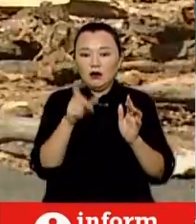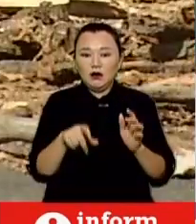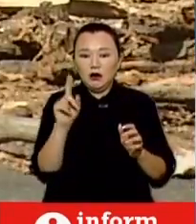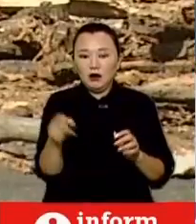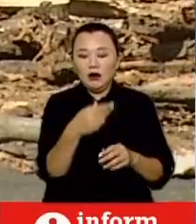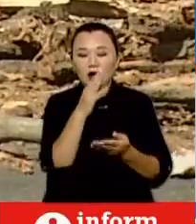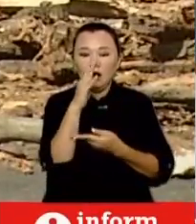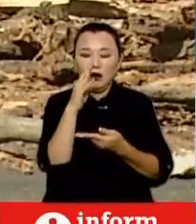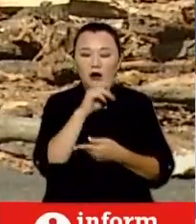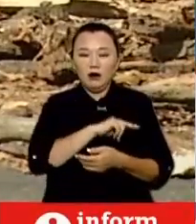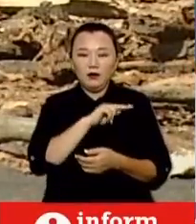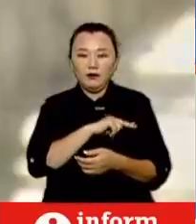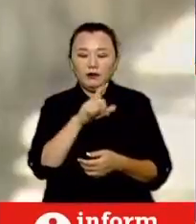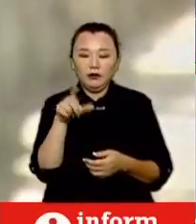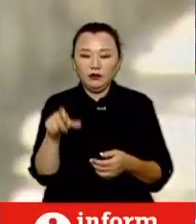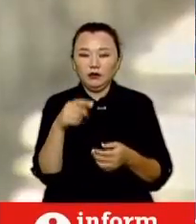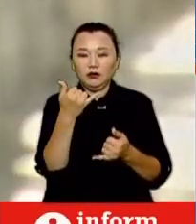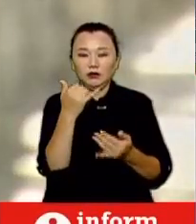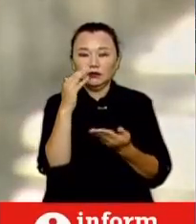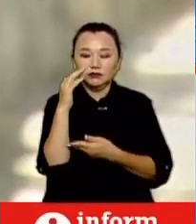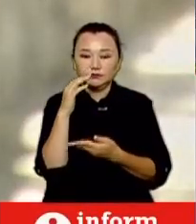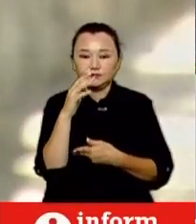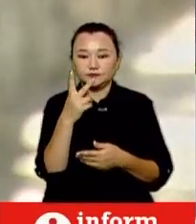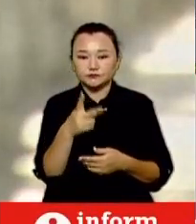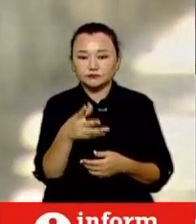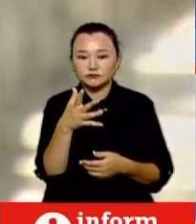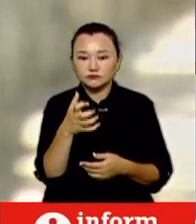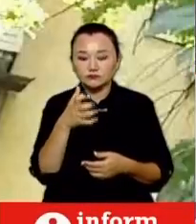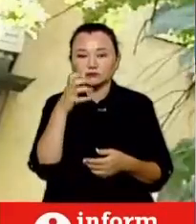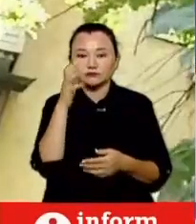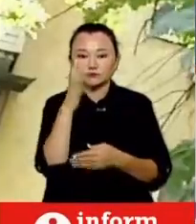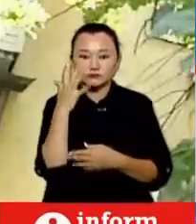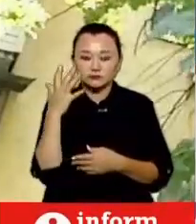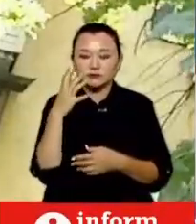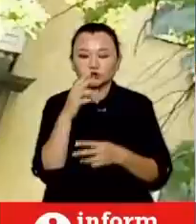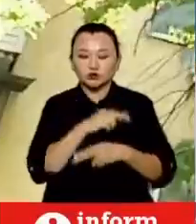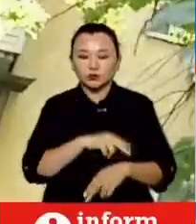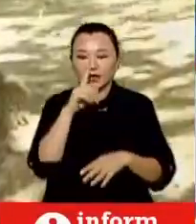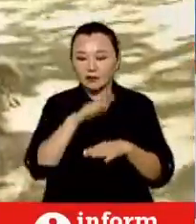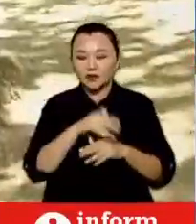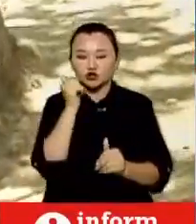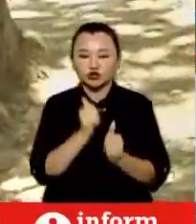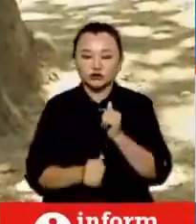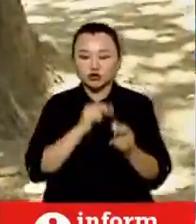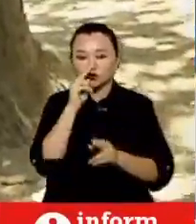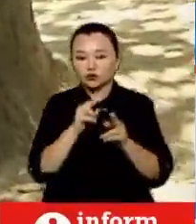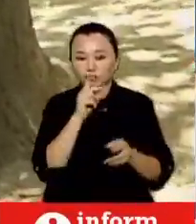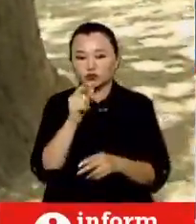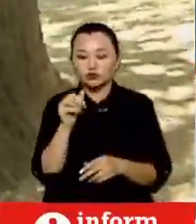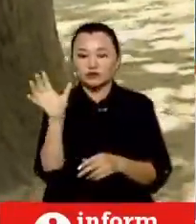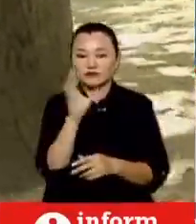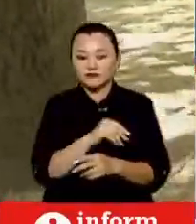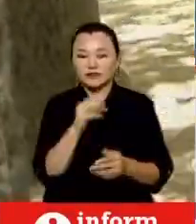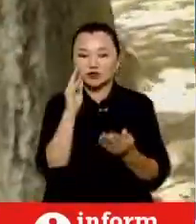по вырубке деревьев. Вырублено на сегодняшний день более 2500 деревьев. Сотрудников акимата часто критикуют за то, что они